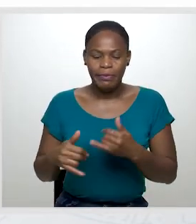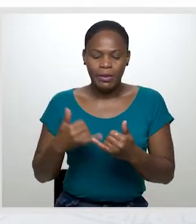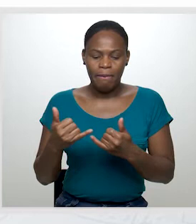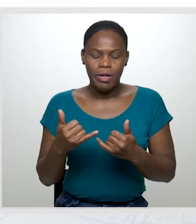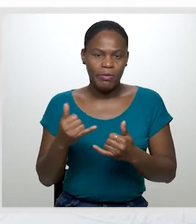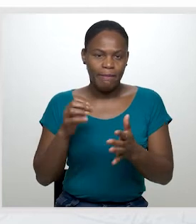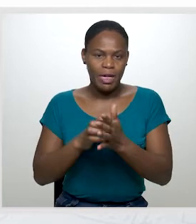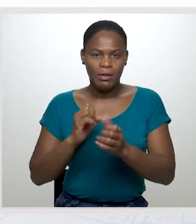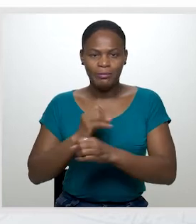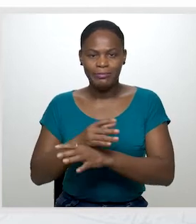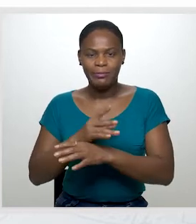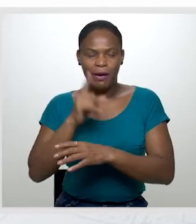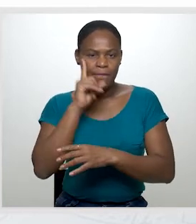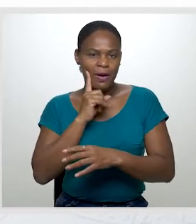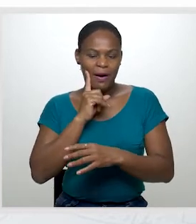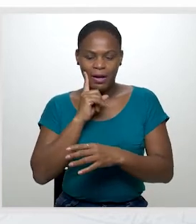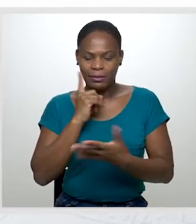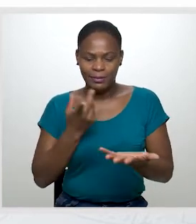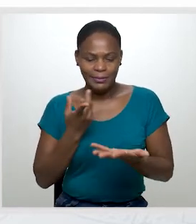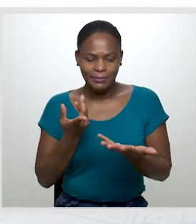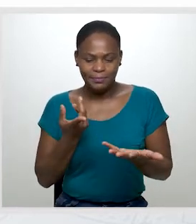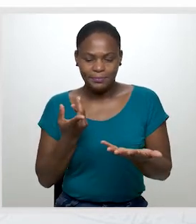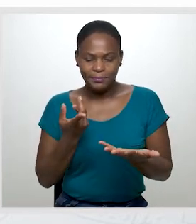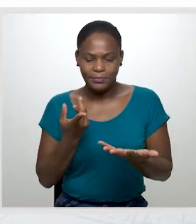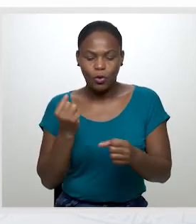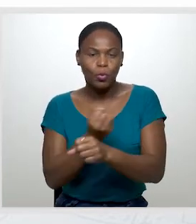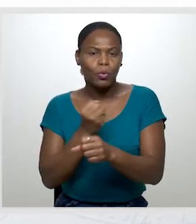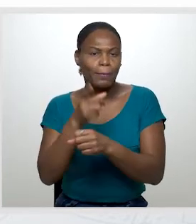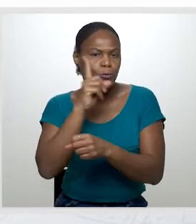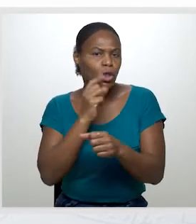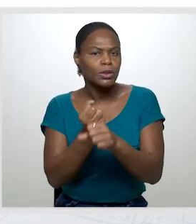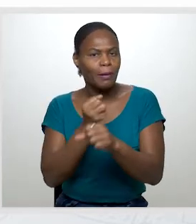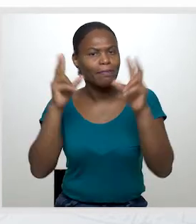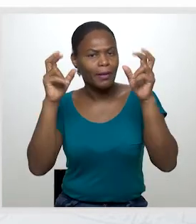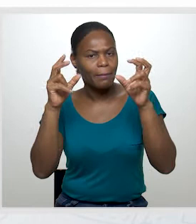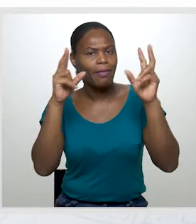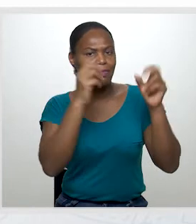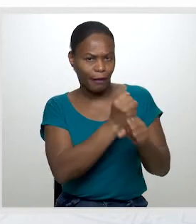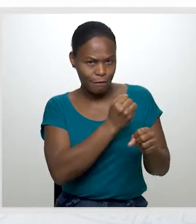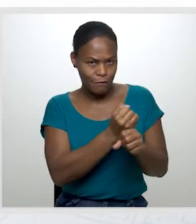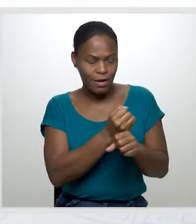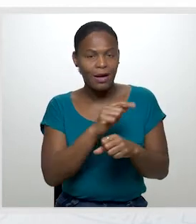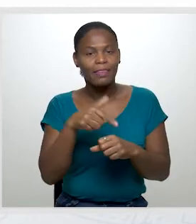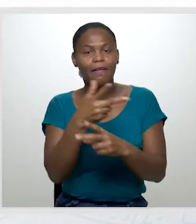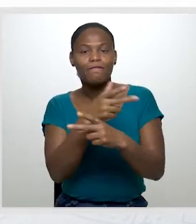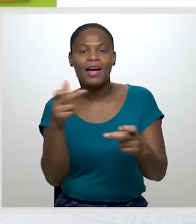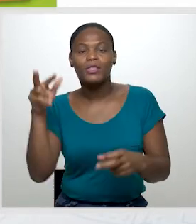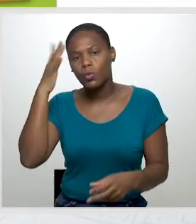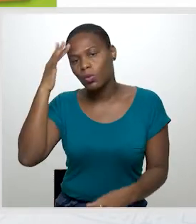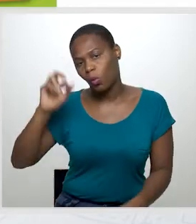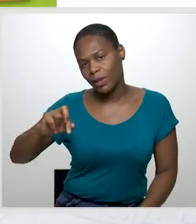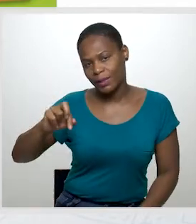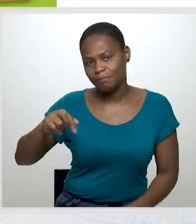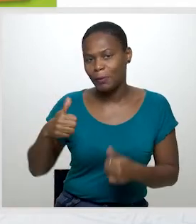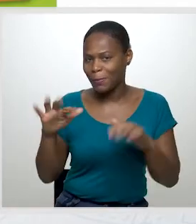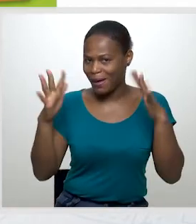L'image suivante, les femmes au lavoir, c'est le thème du travail et c'est la phrase 8.